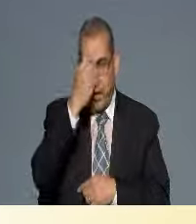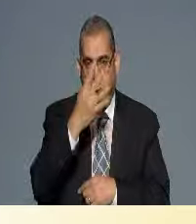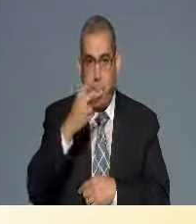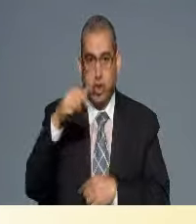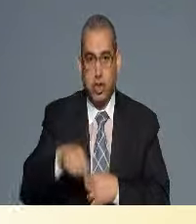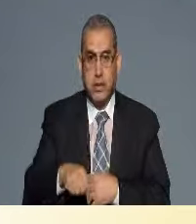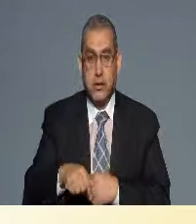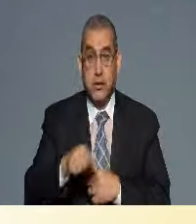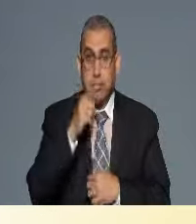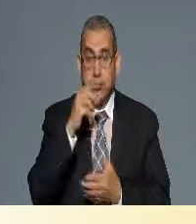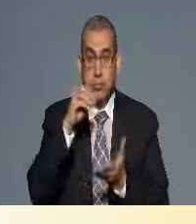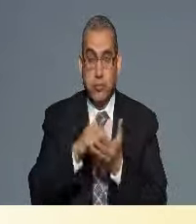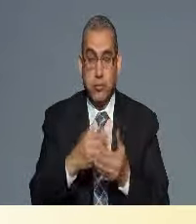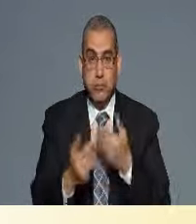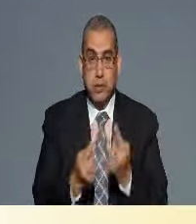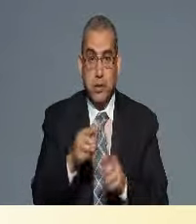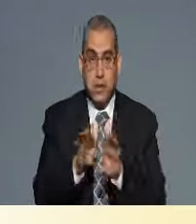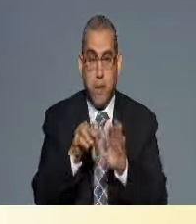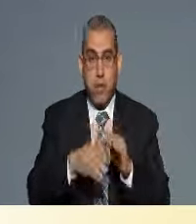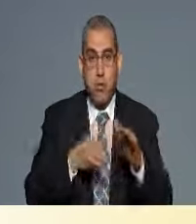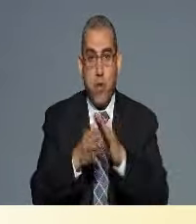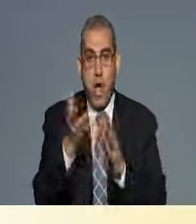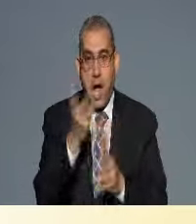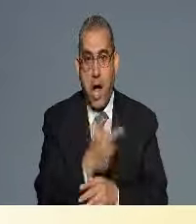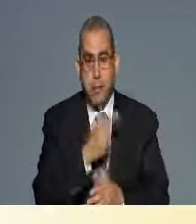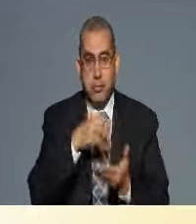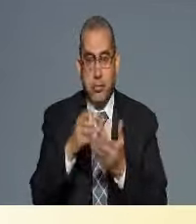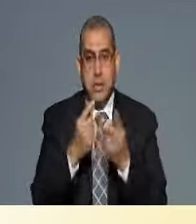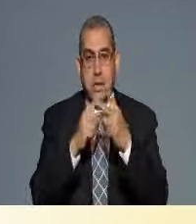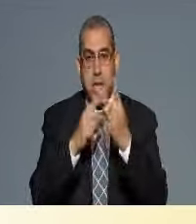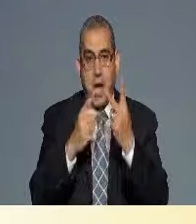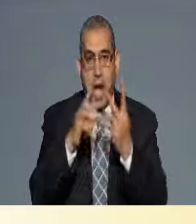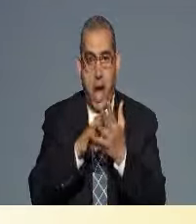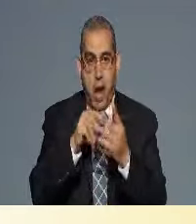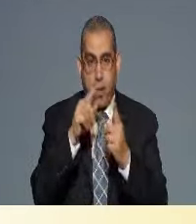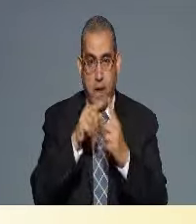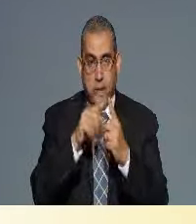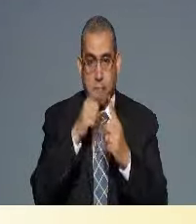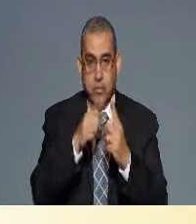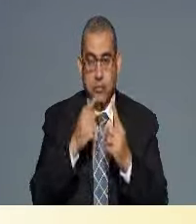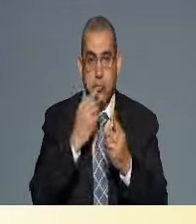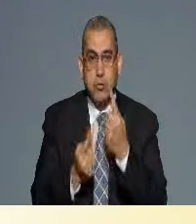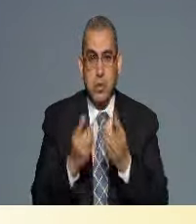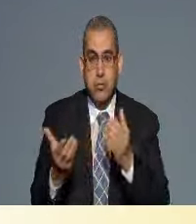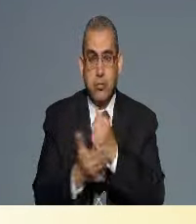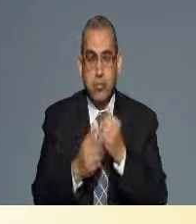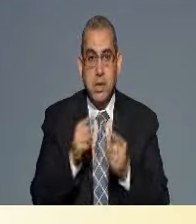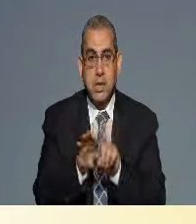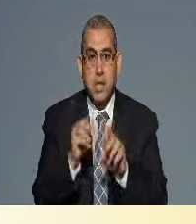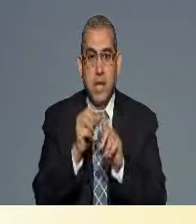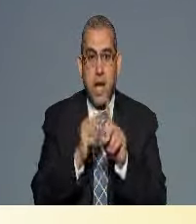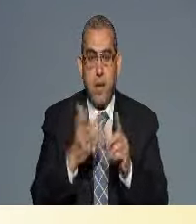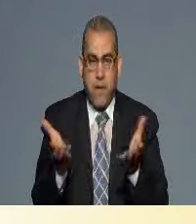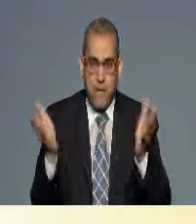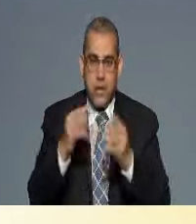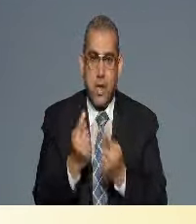2023-2024. تم زراعة القمح داخل القطاع لغرضين: الغرض الأول إنتاج وإكسار التهاوي لزيادة